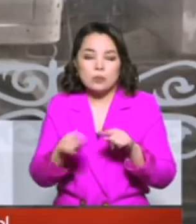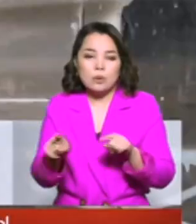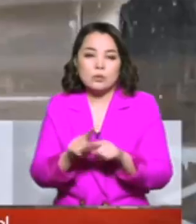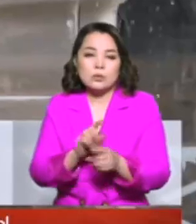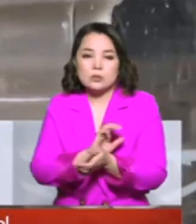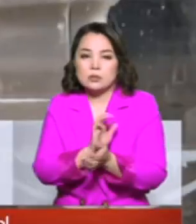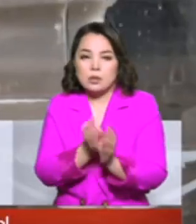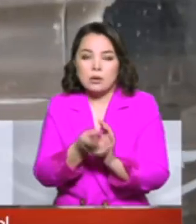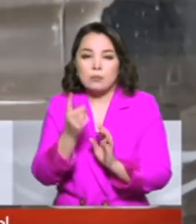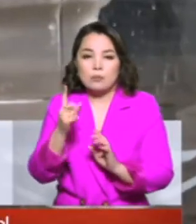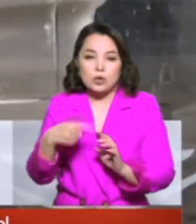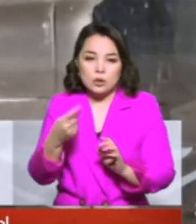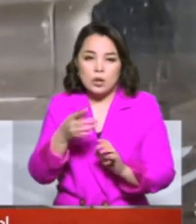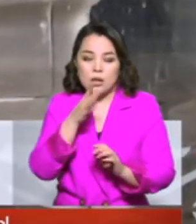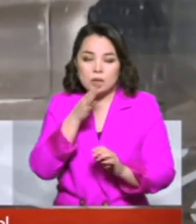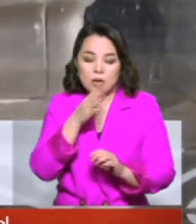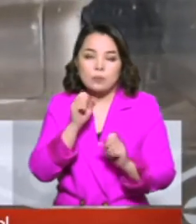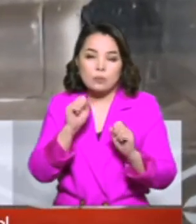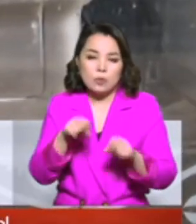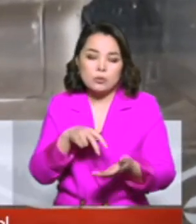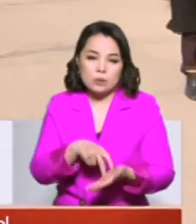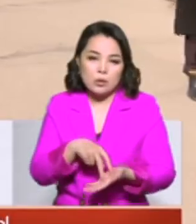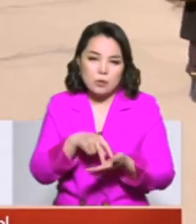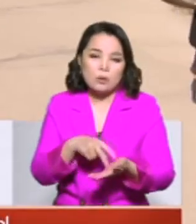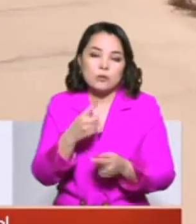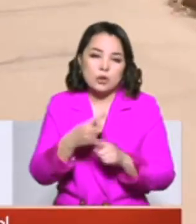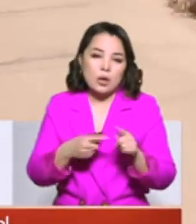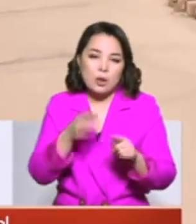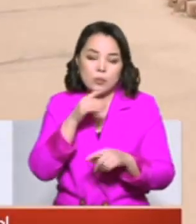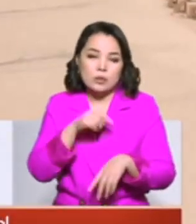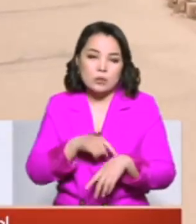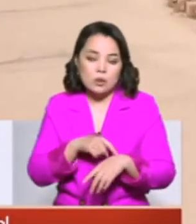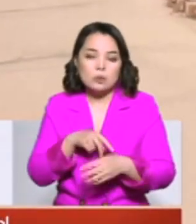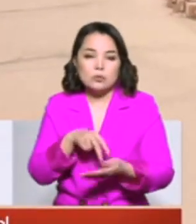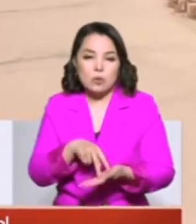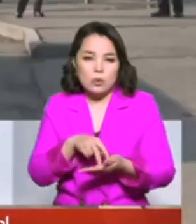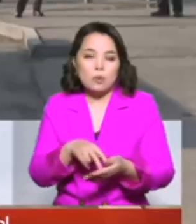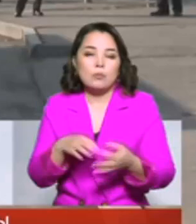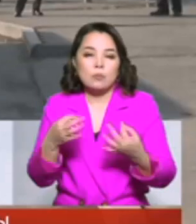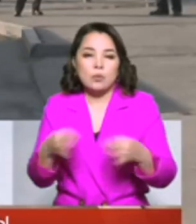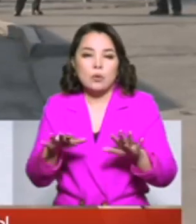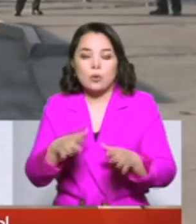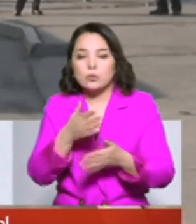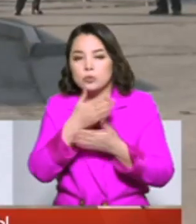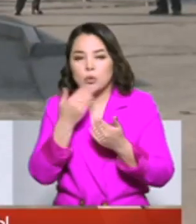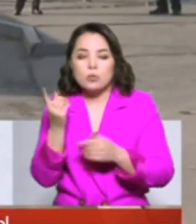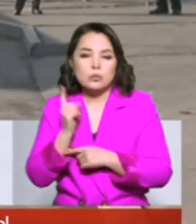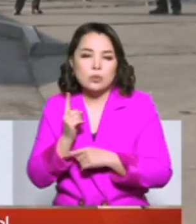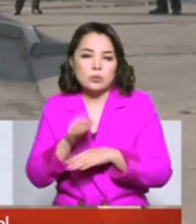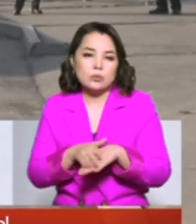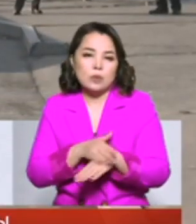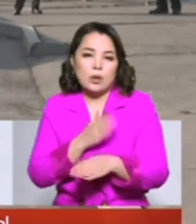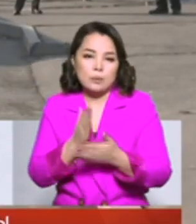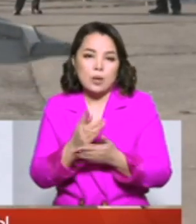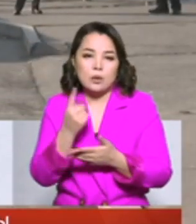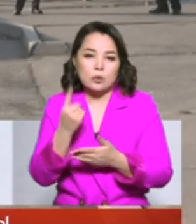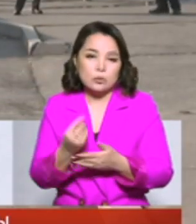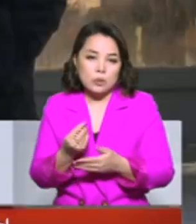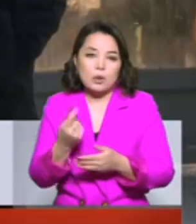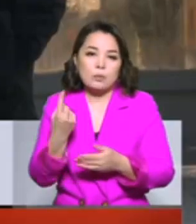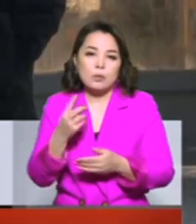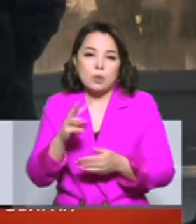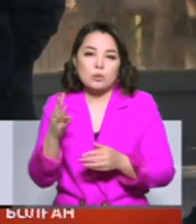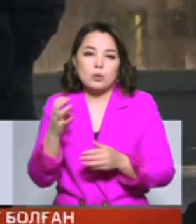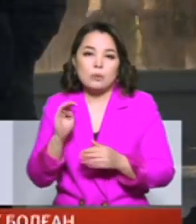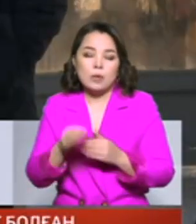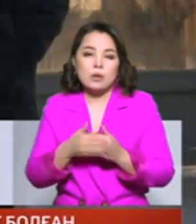келдім мысалы. Бір жарым сағат күтіп қалған кездерімде болған ондай. Бос орын жоқ, ұзақ күтеміз. Қазір шаһарда күніне